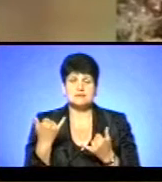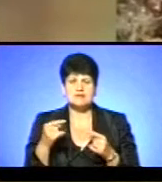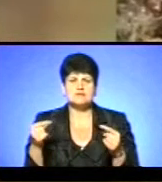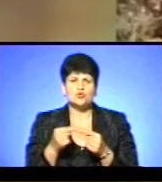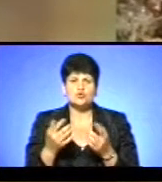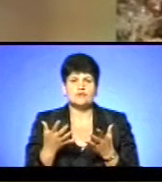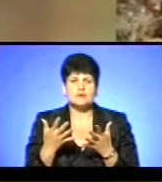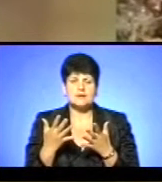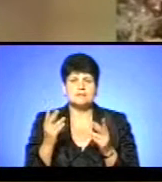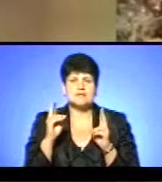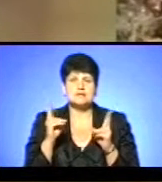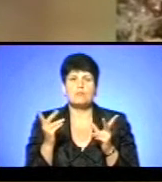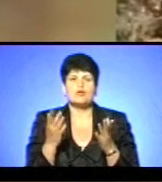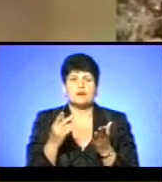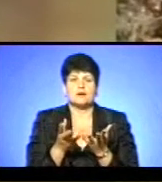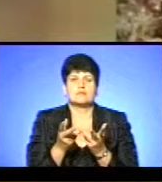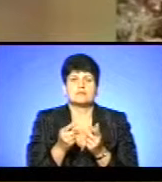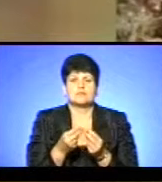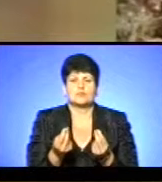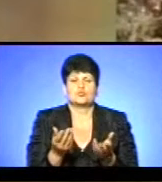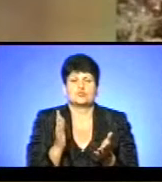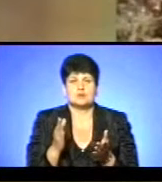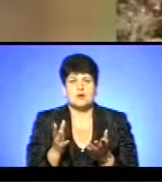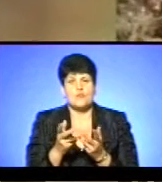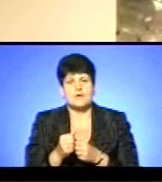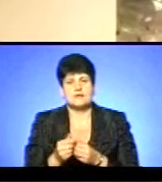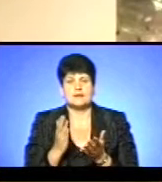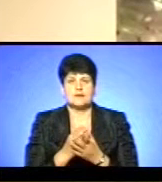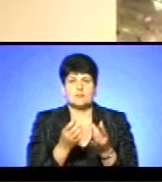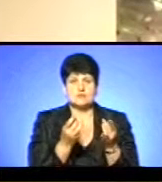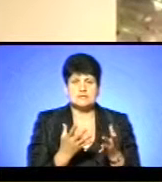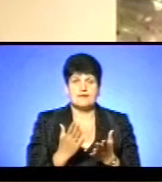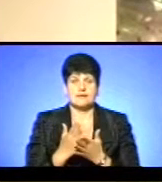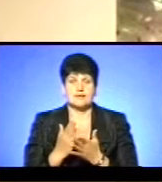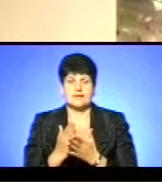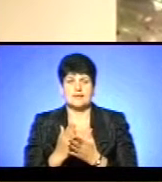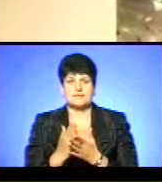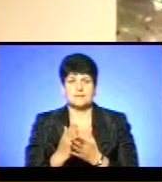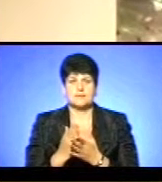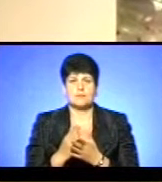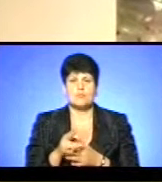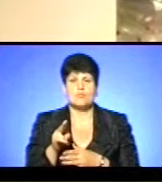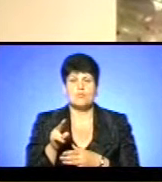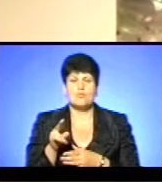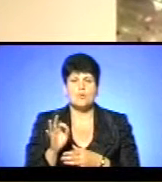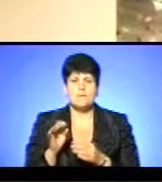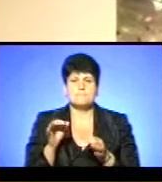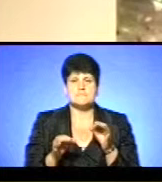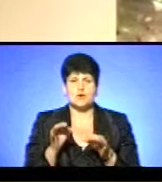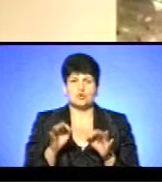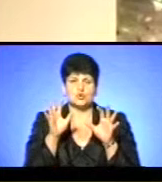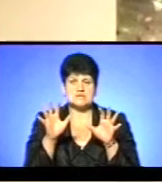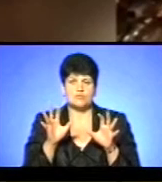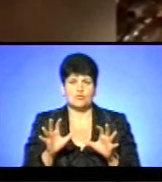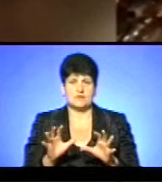тому що невідомо, по яким таксам будуть рахувати. Є звичайні, є такси по природно-заповідному фонді. Також